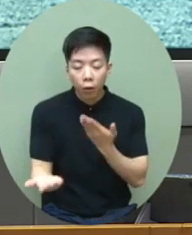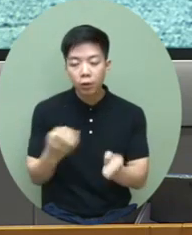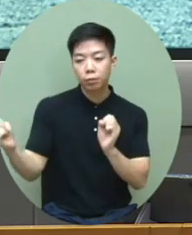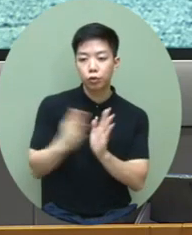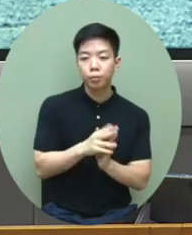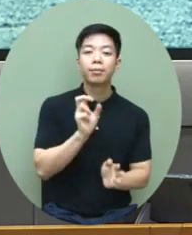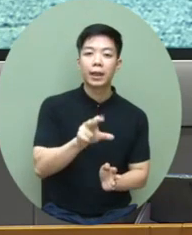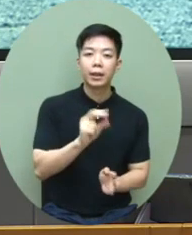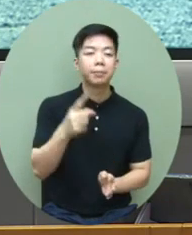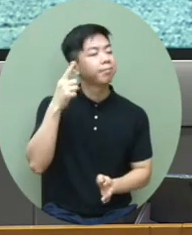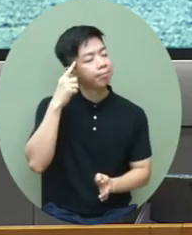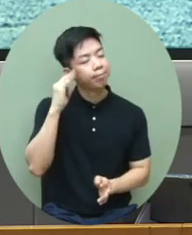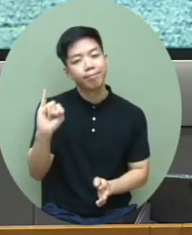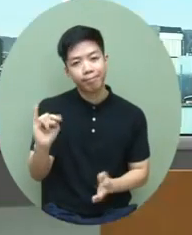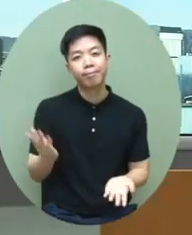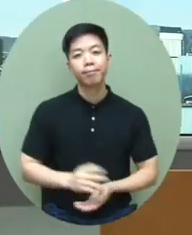數了。